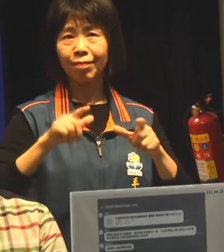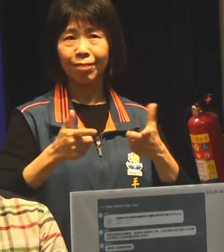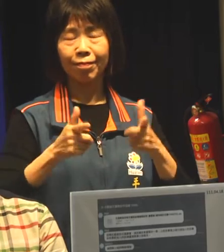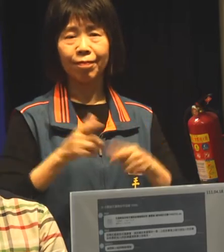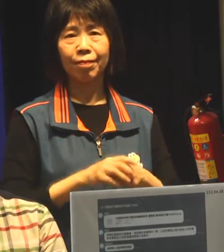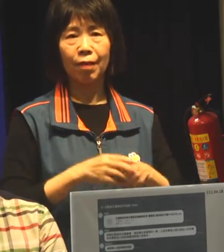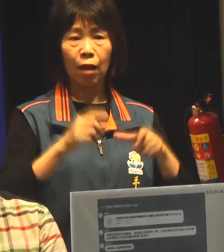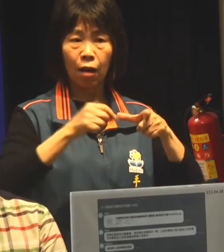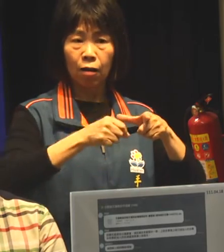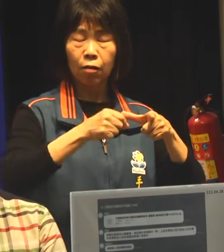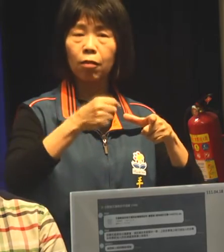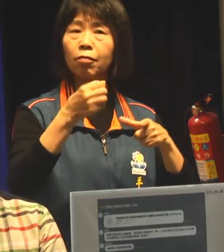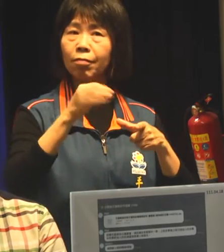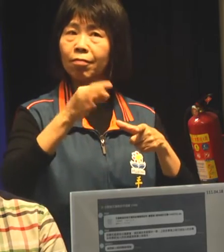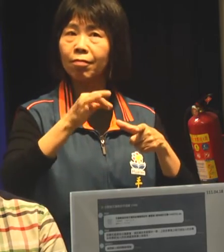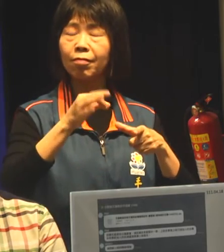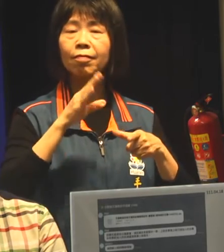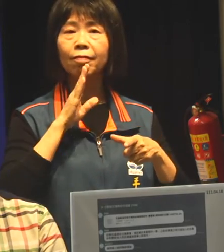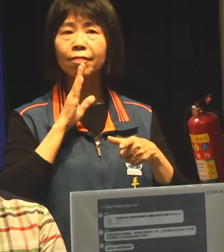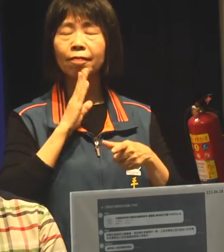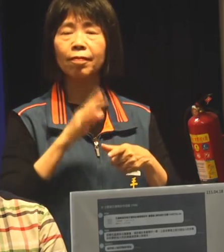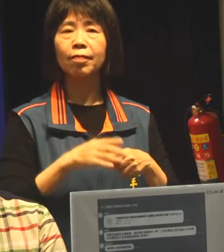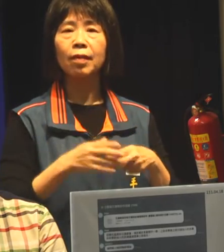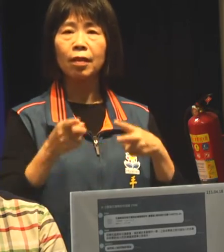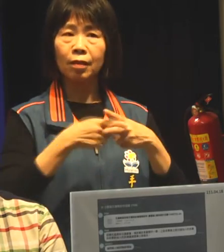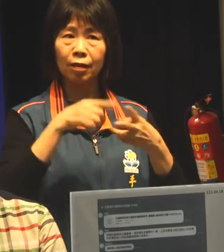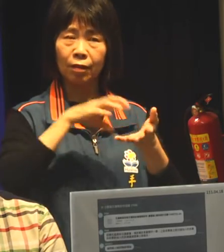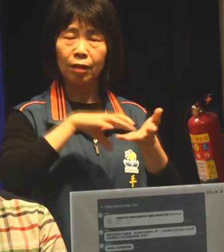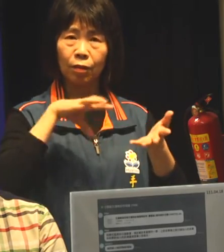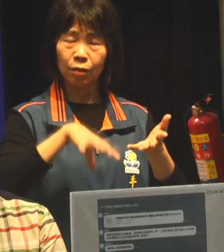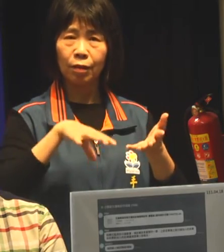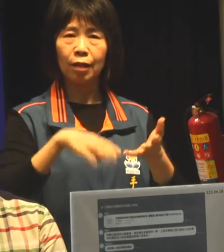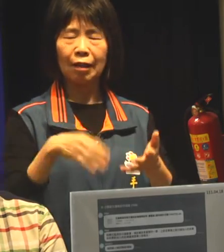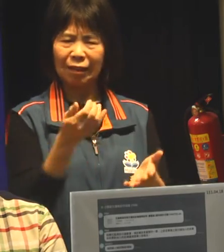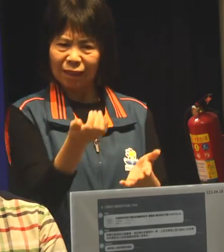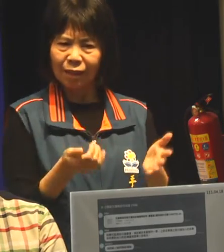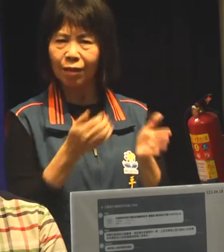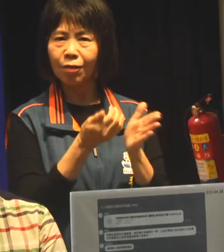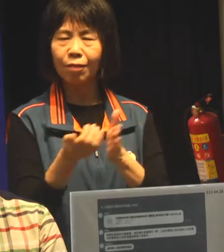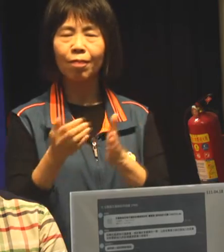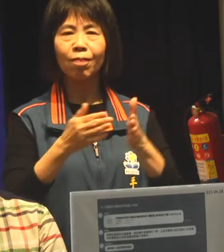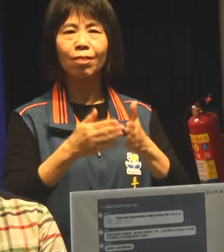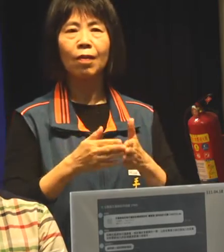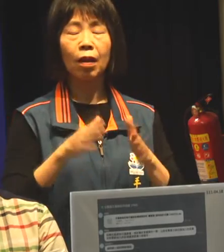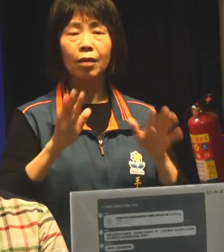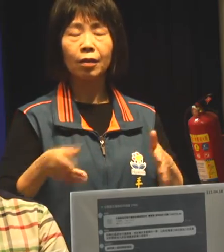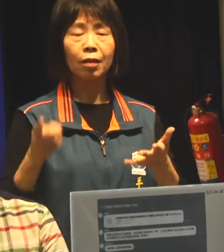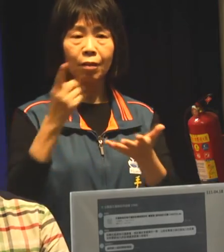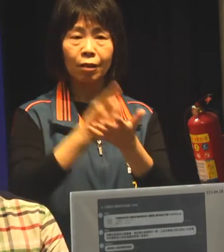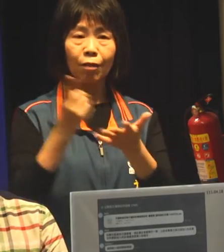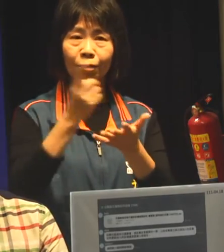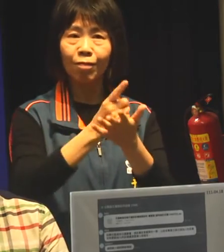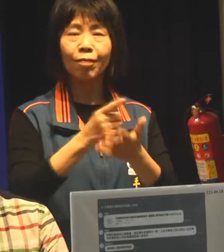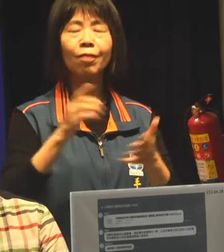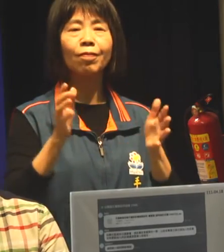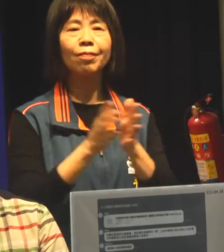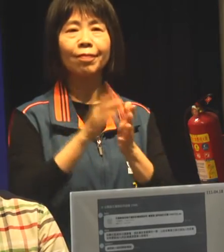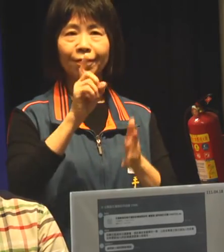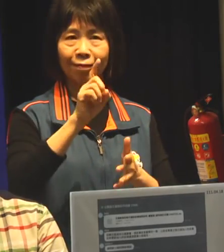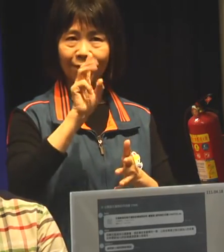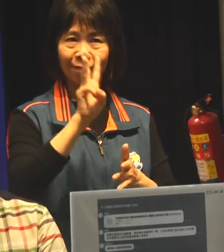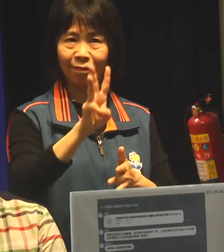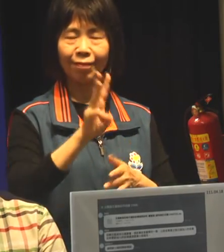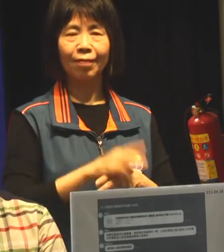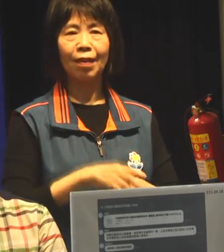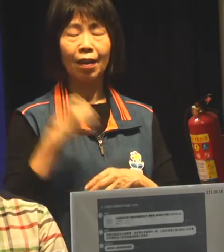的，所以诊所要势必要事先要准备，所以现在有13家的院所有准备